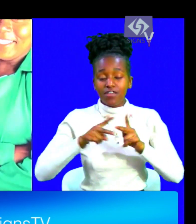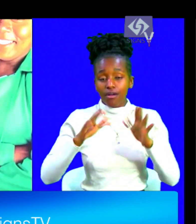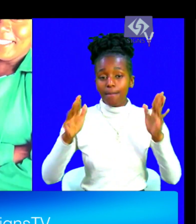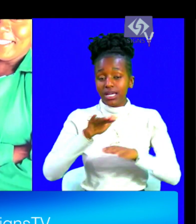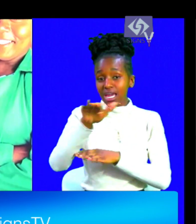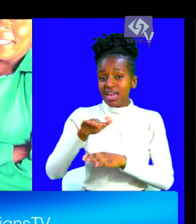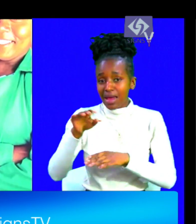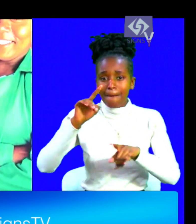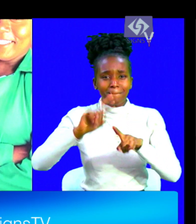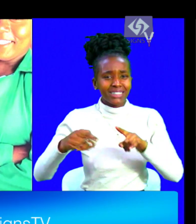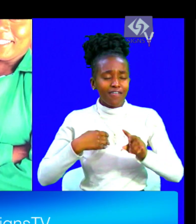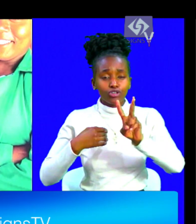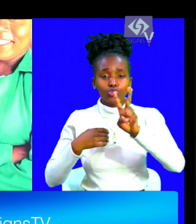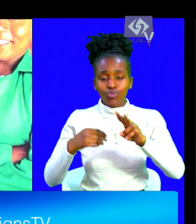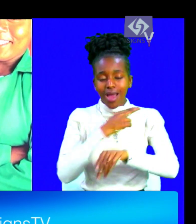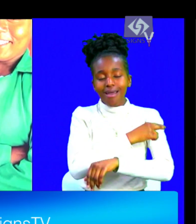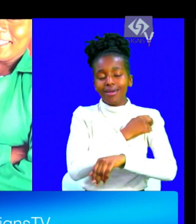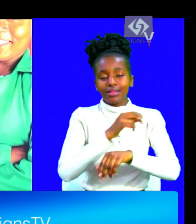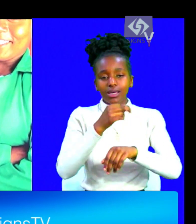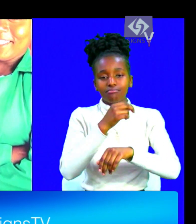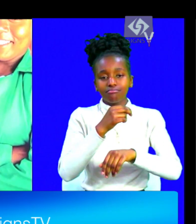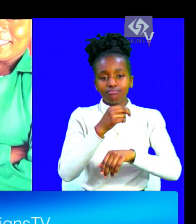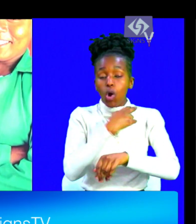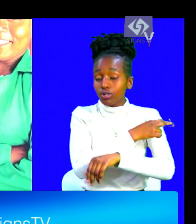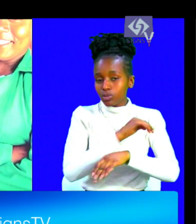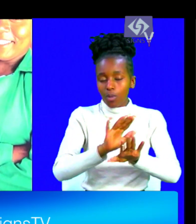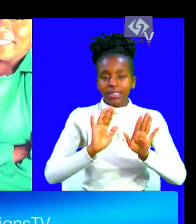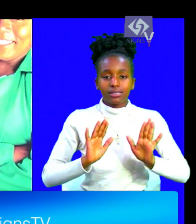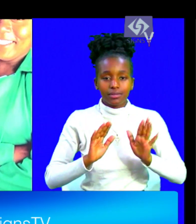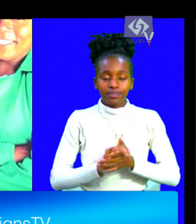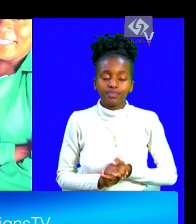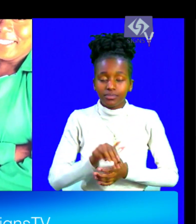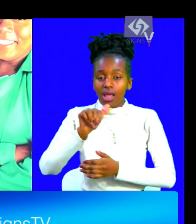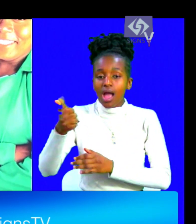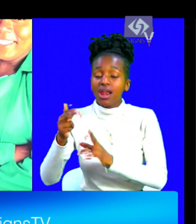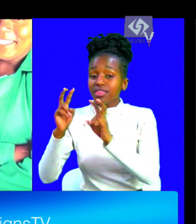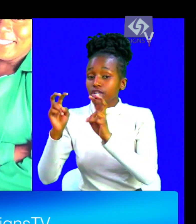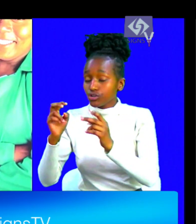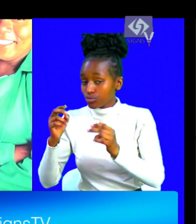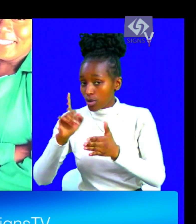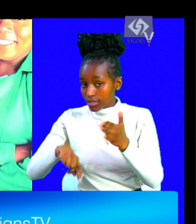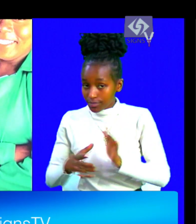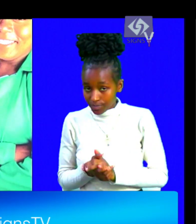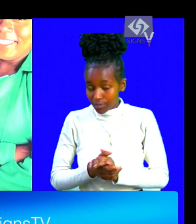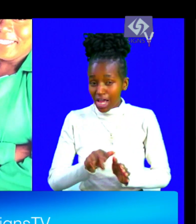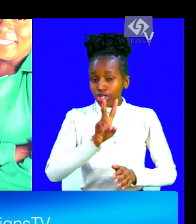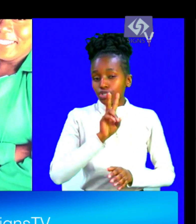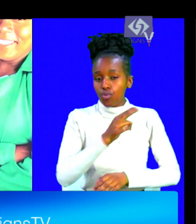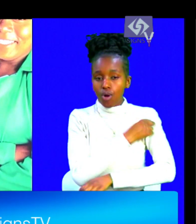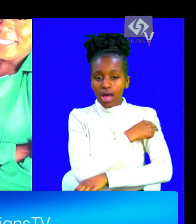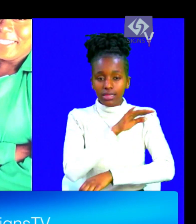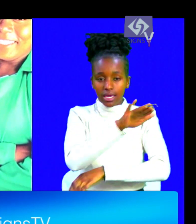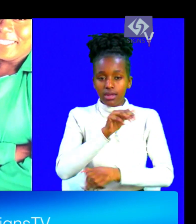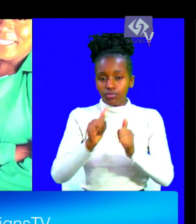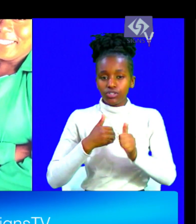2 health facilities. Kwa hivyo hii ni mojawapo ambao tuliweza kugundua. Vile vile jambo lingine ni hata hizo health facilities ambazo ziko, ambayo ni moja katika Makima